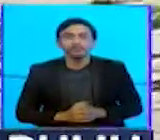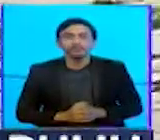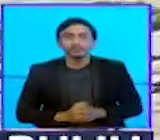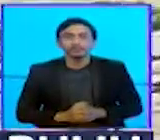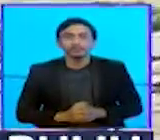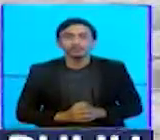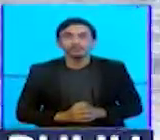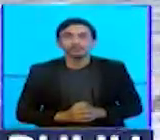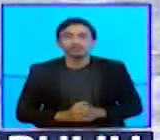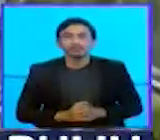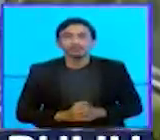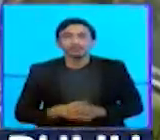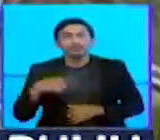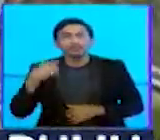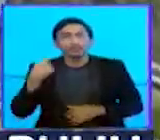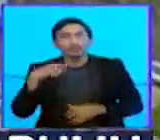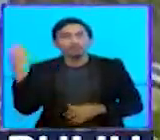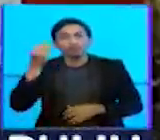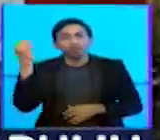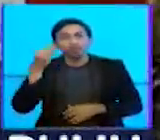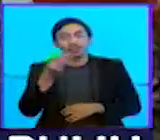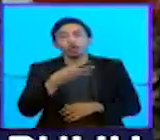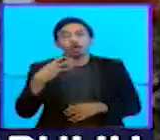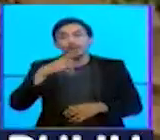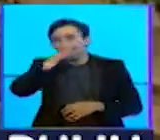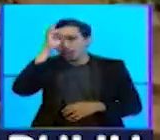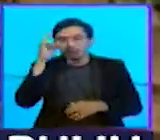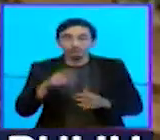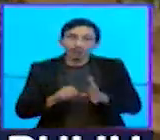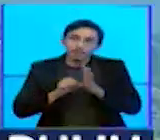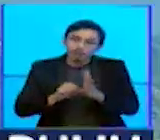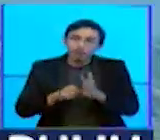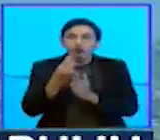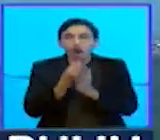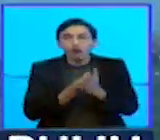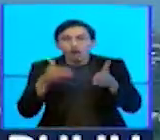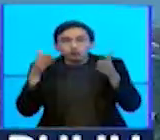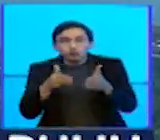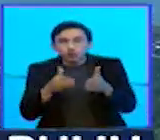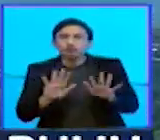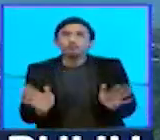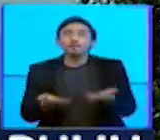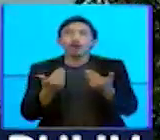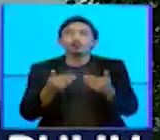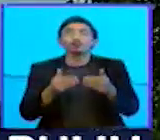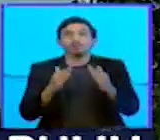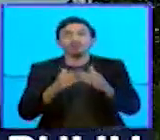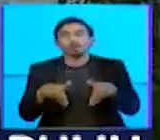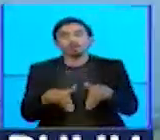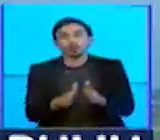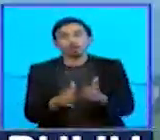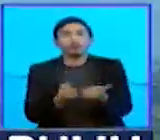Kementerian Pariwisata dan Ekonomi Kreatif memberikan stimulus ekonomi bagi pelaku pariwisata serta membangun infrastruktur penunjang